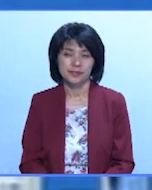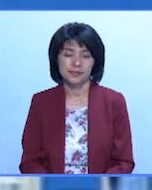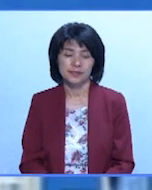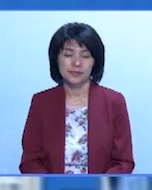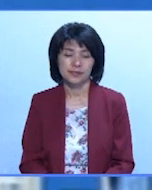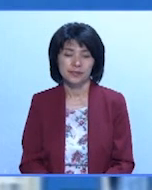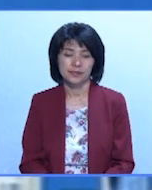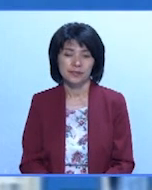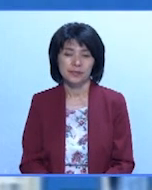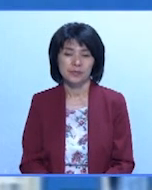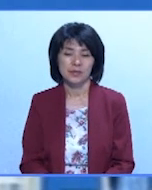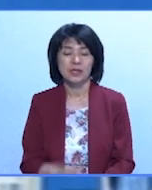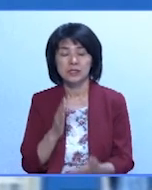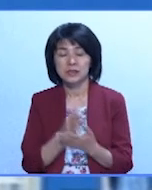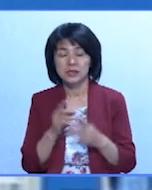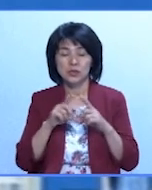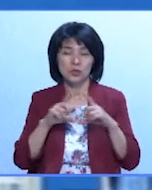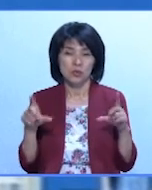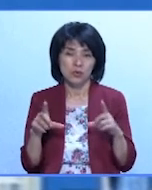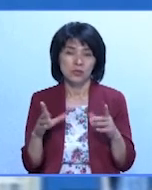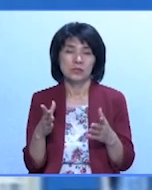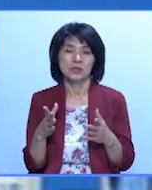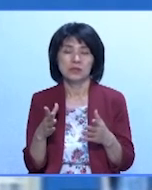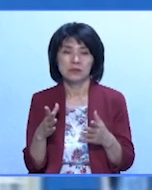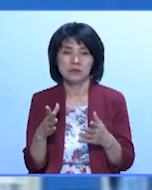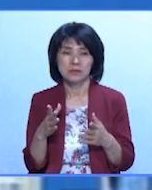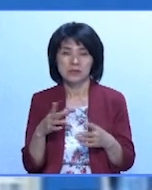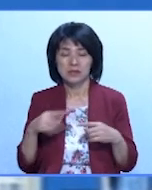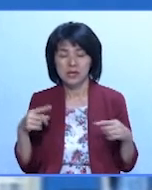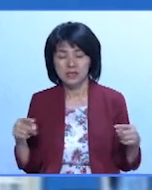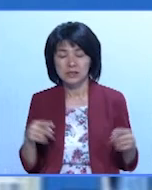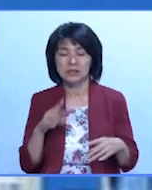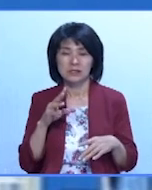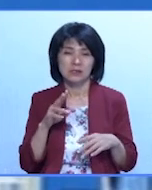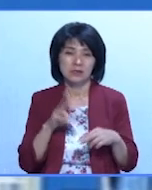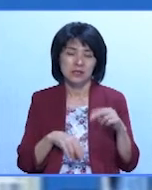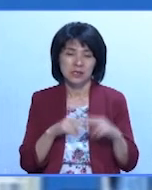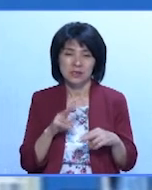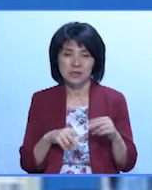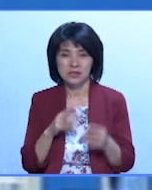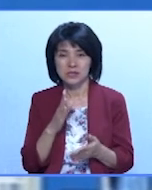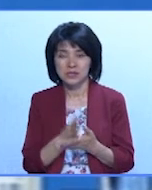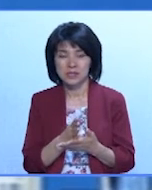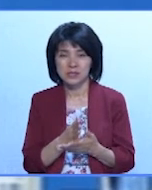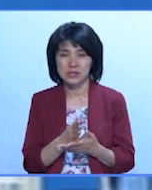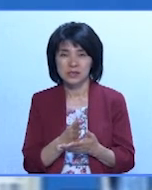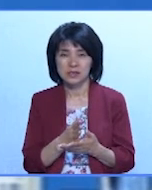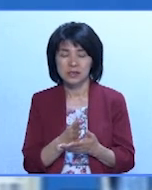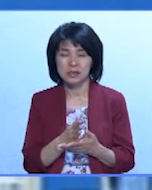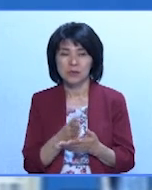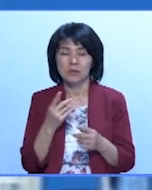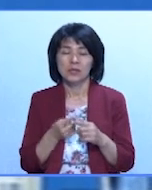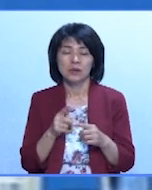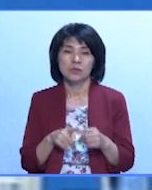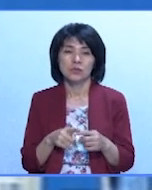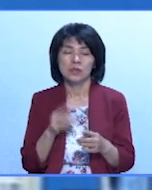Бұрлары шіріген мектеп бар. Осы мектептің тек фасады жөндеуге өтініш түсті дейік, бірақ ол дұрыс емес. Себебі